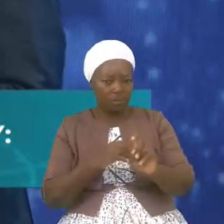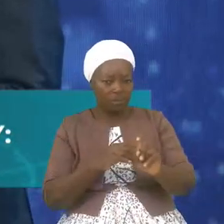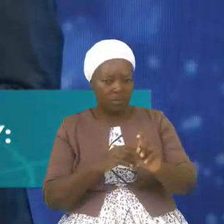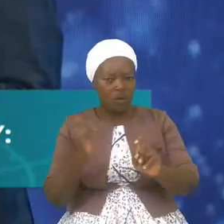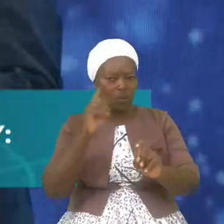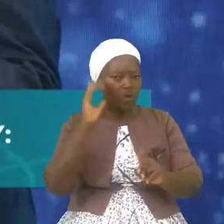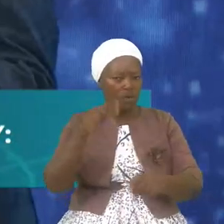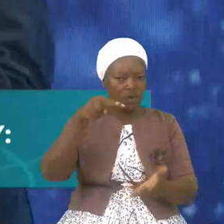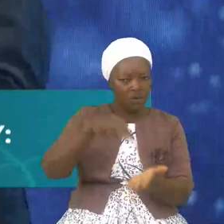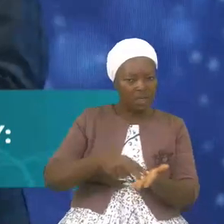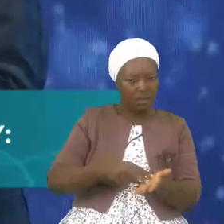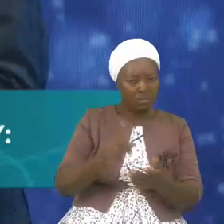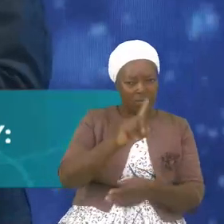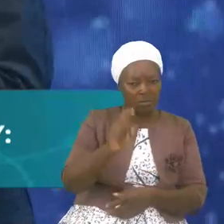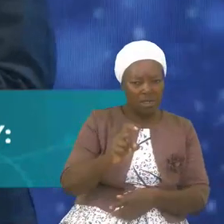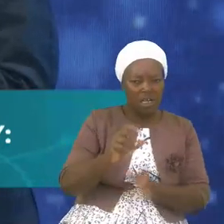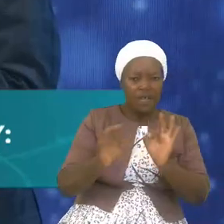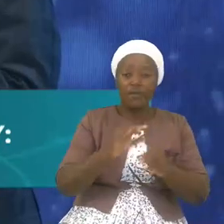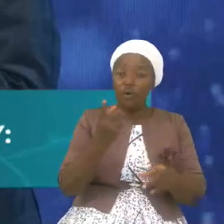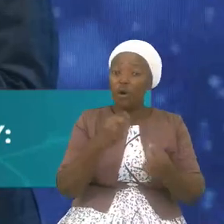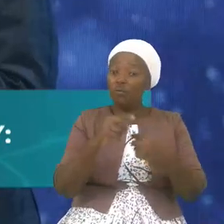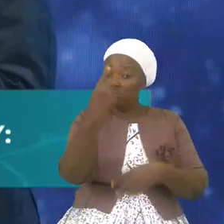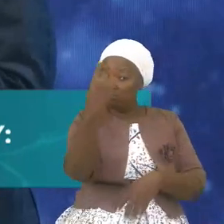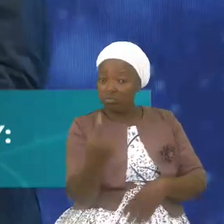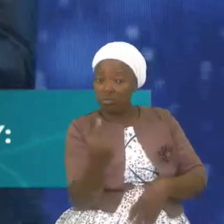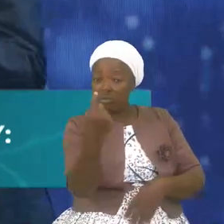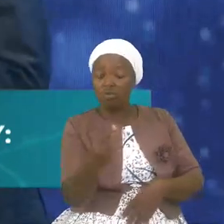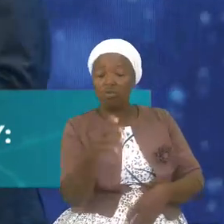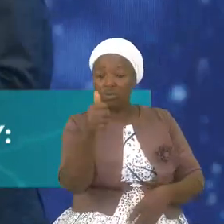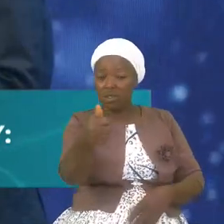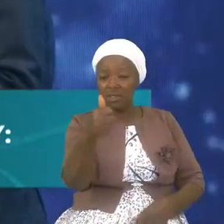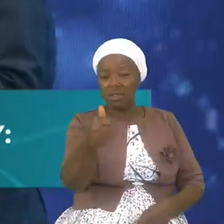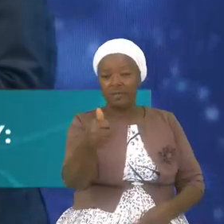Où tiendras-tu? Si tu viens tout seul,